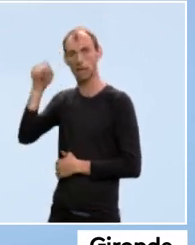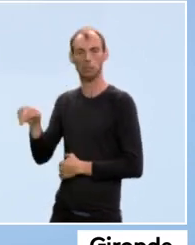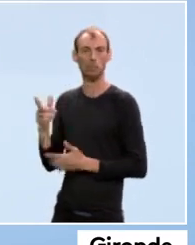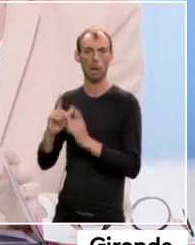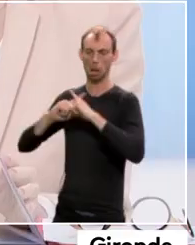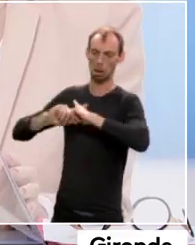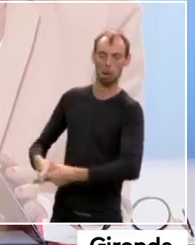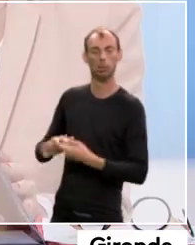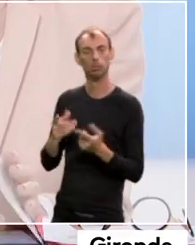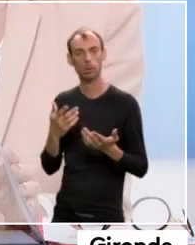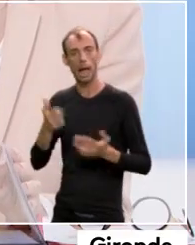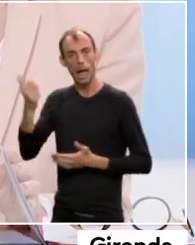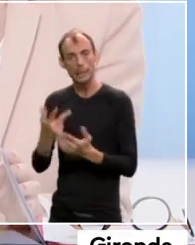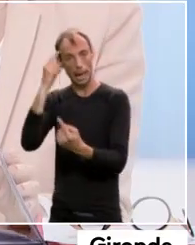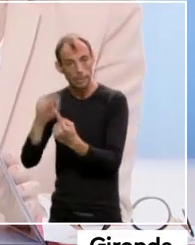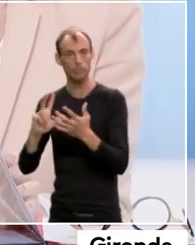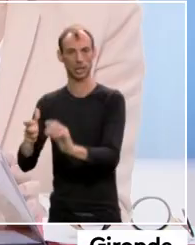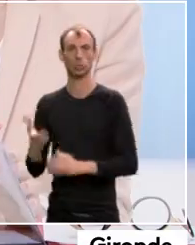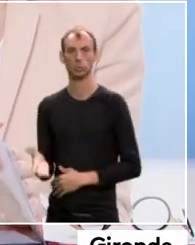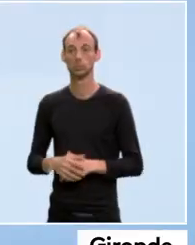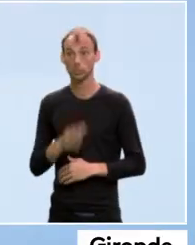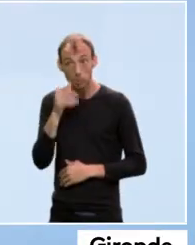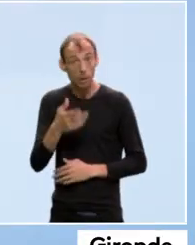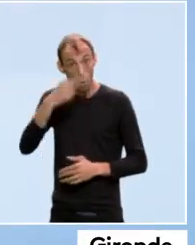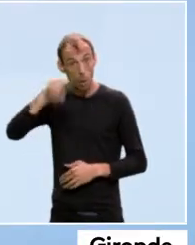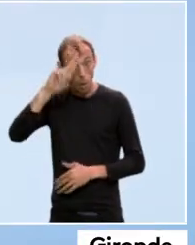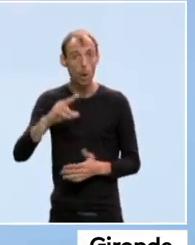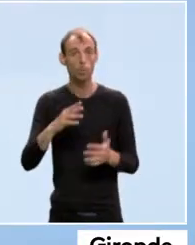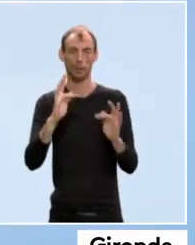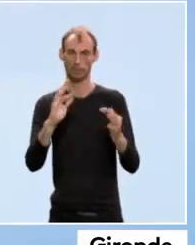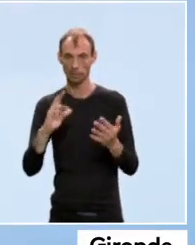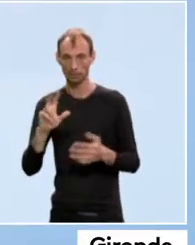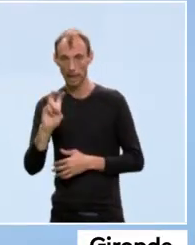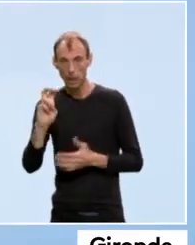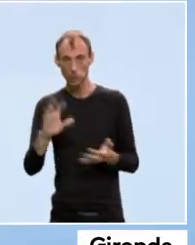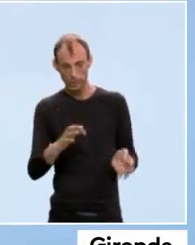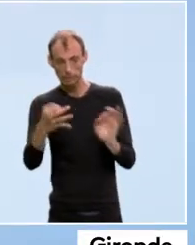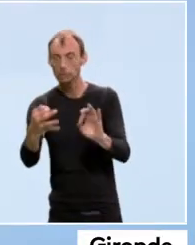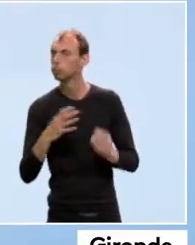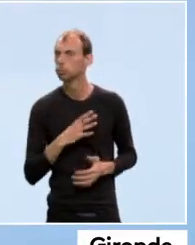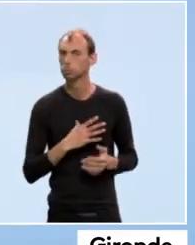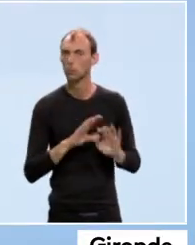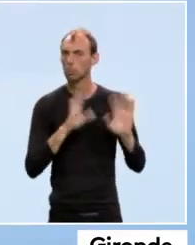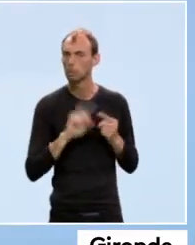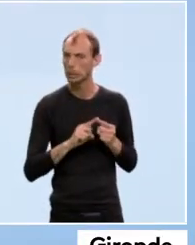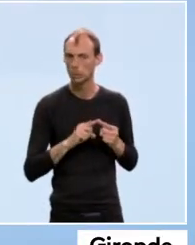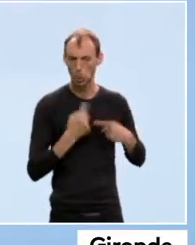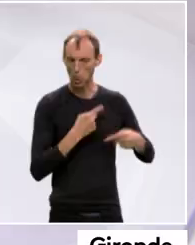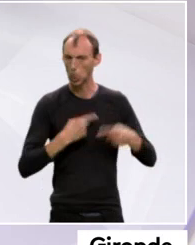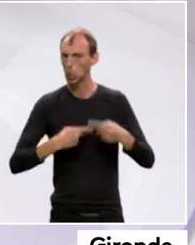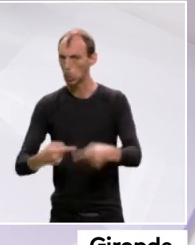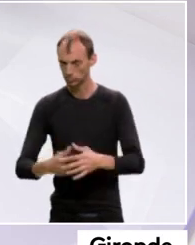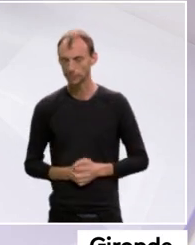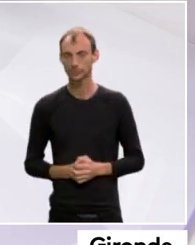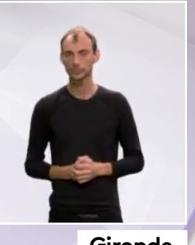très très loin pour vous dire tout ce qui se passe aujourd'hui en Europe sur le plan de la transition écologique alors ensuite au niveau de Bordeaux bon c'est le